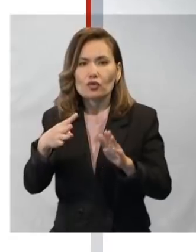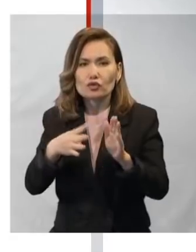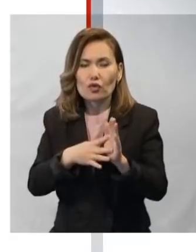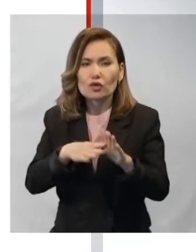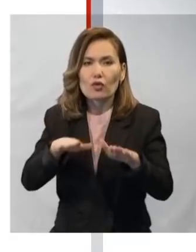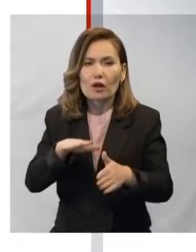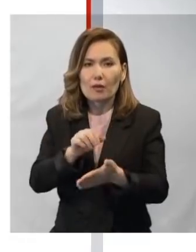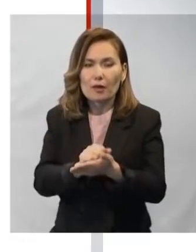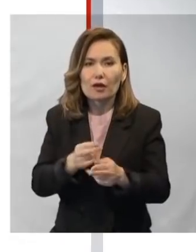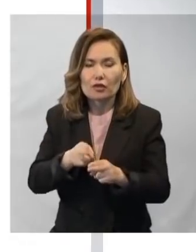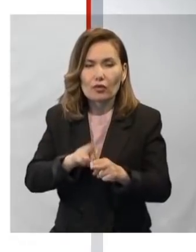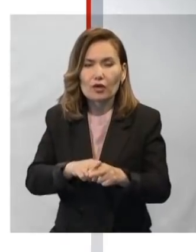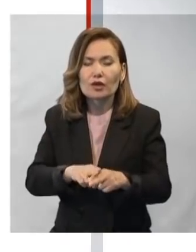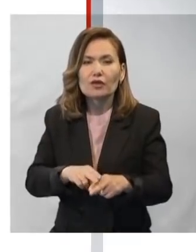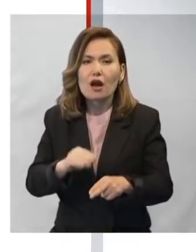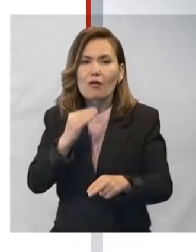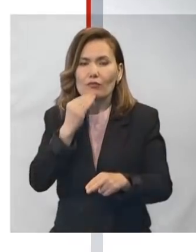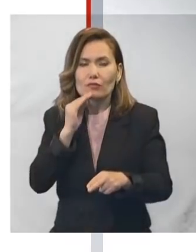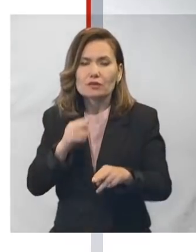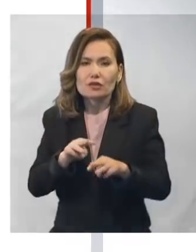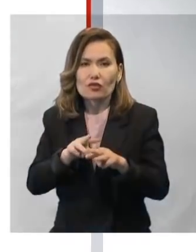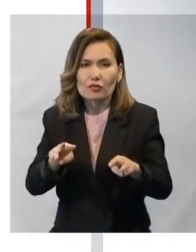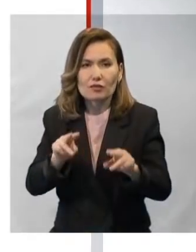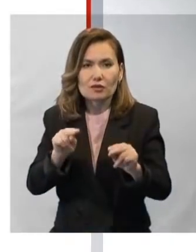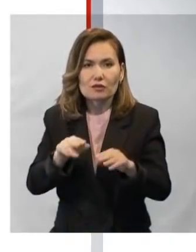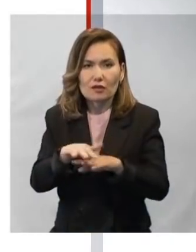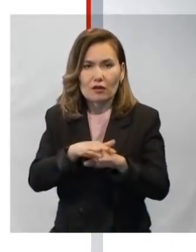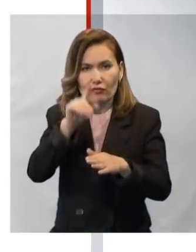орынға орналасып, ең жабық үкімет деп танылды.